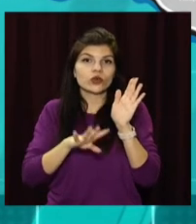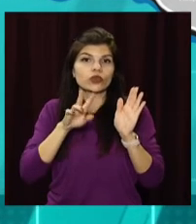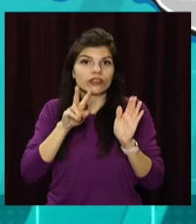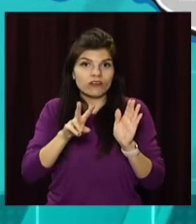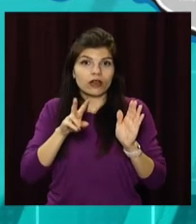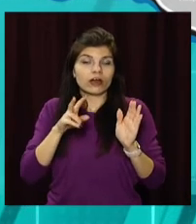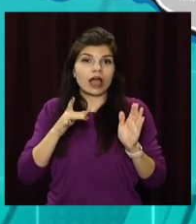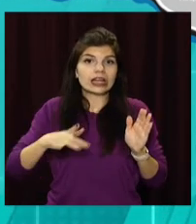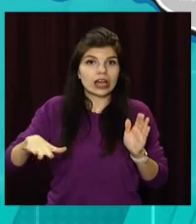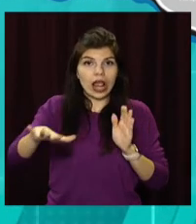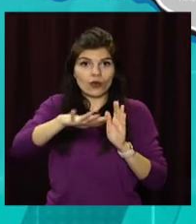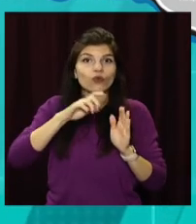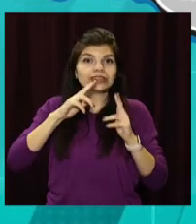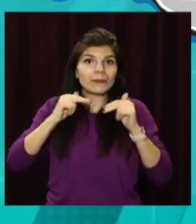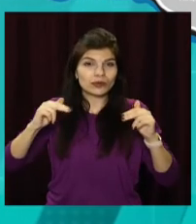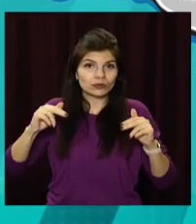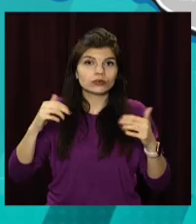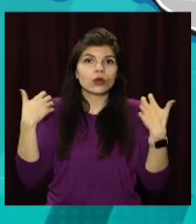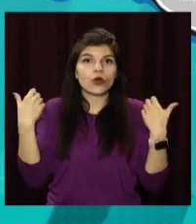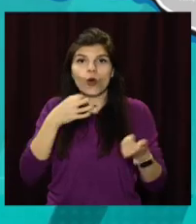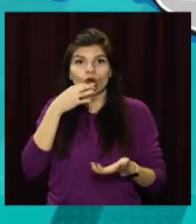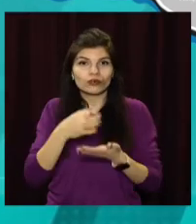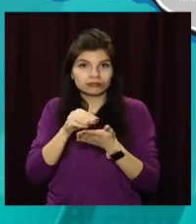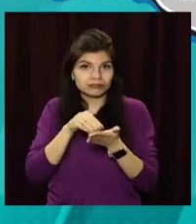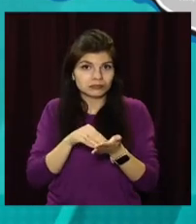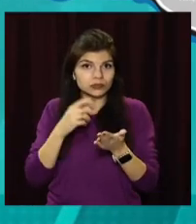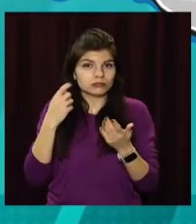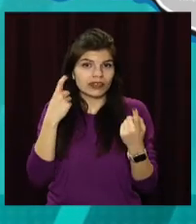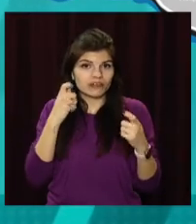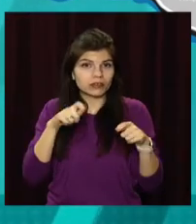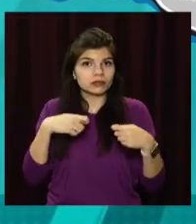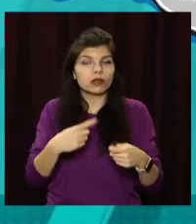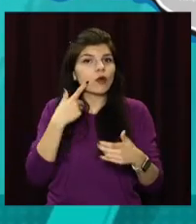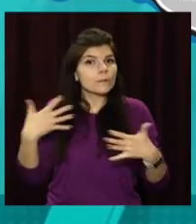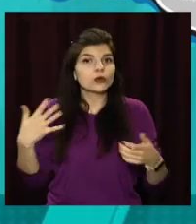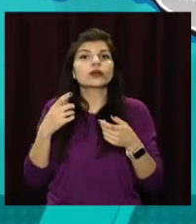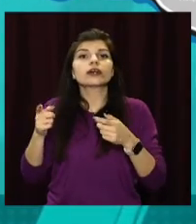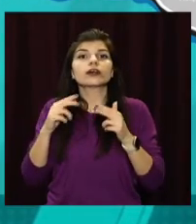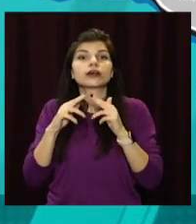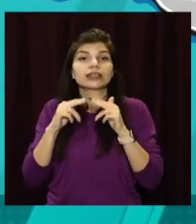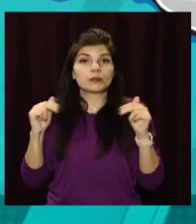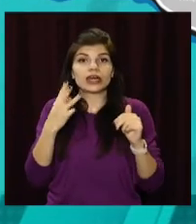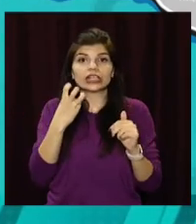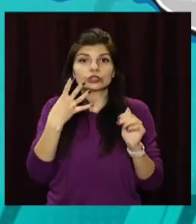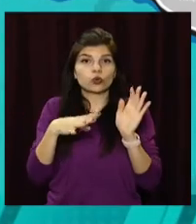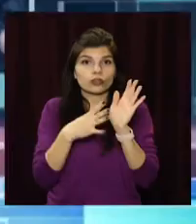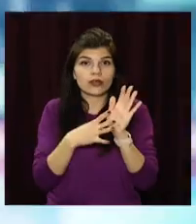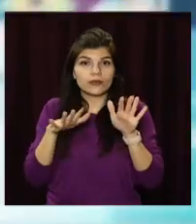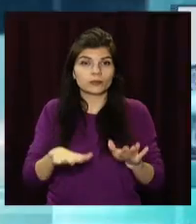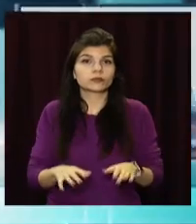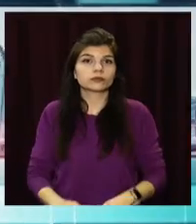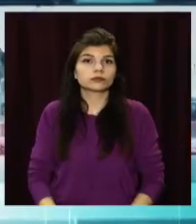892 мешканця регіону. За даними обласного департаменту охорони здоров'я, найбільше захворілих у Дніпрі – 349.